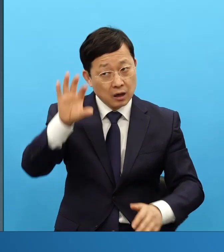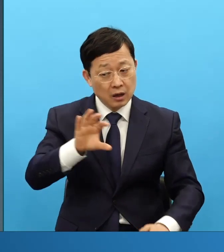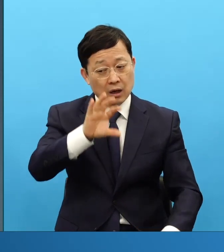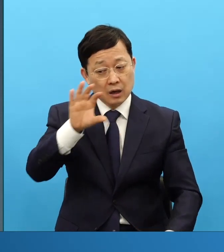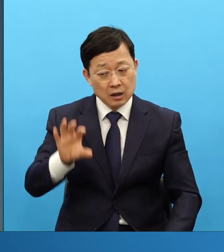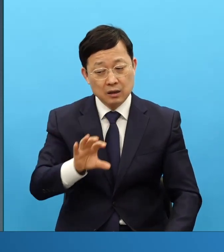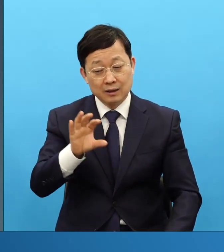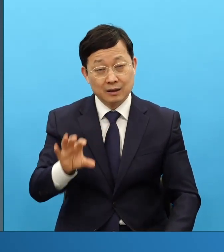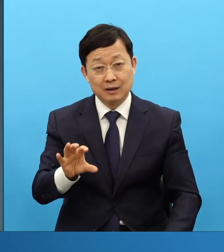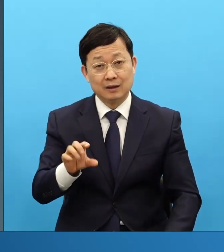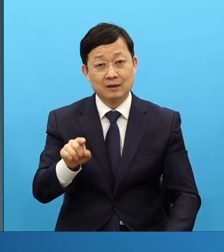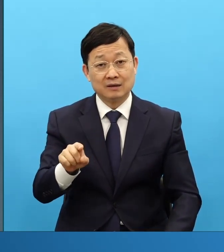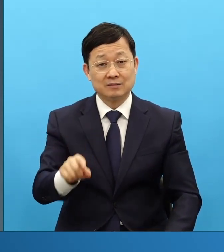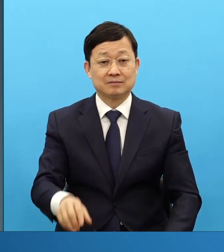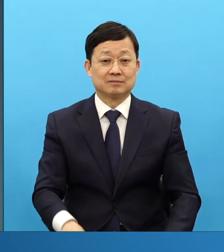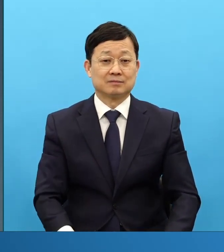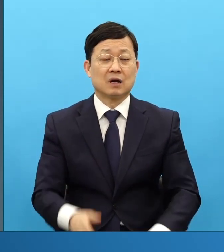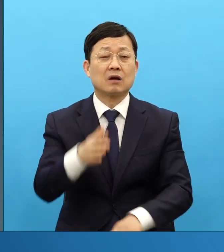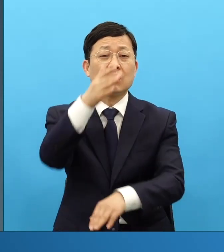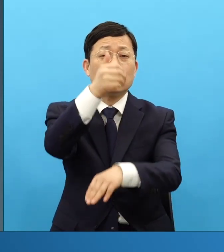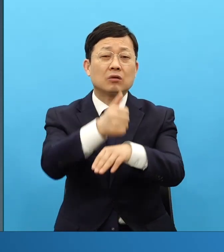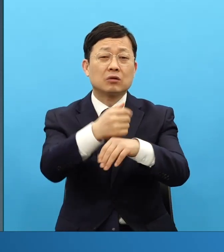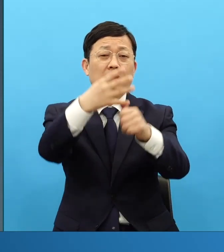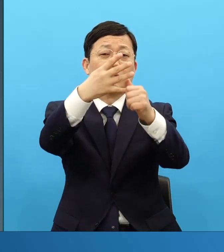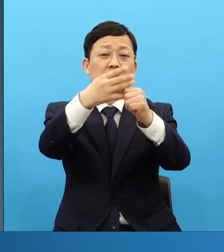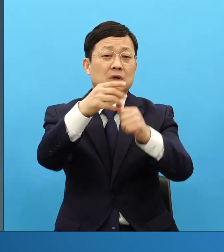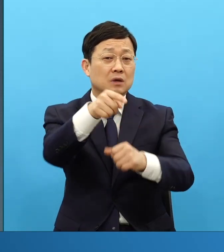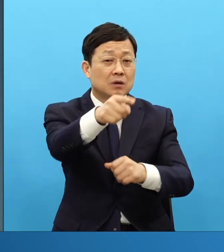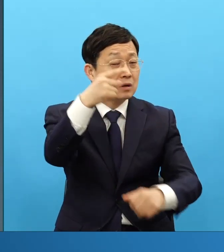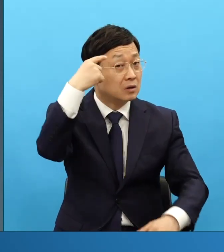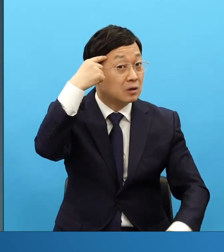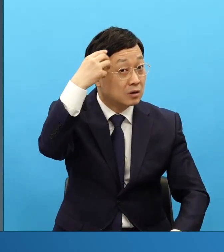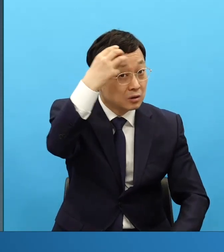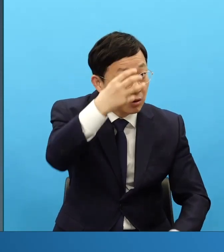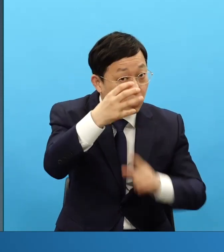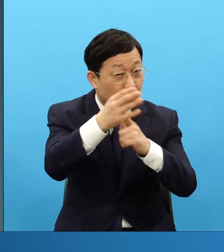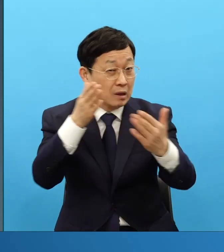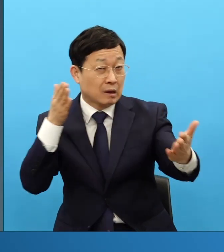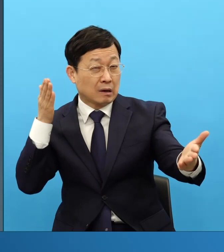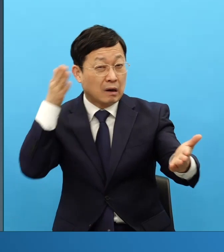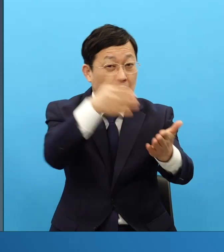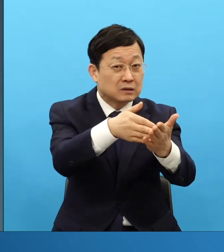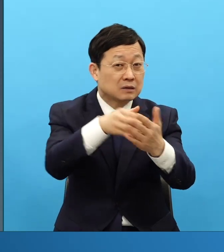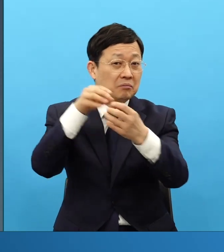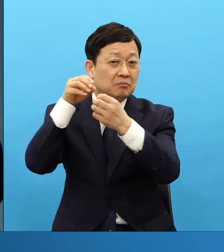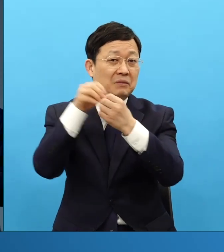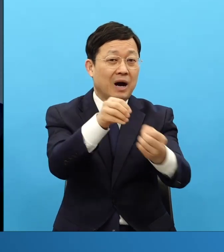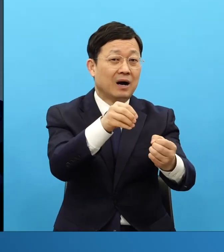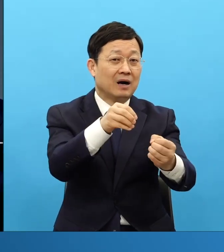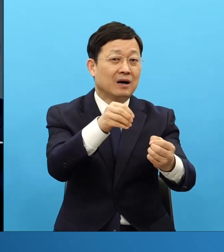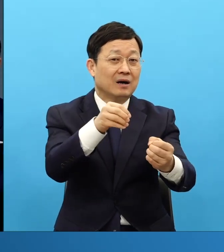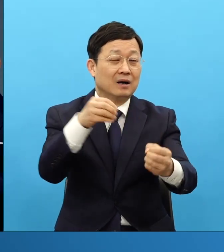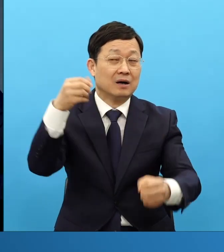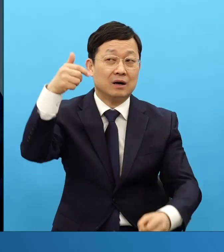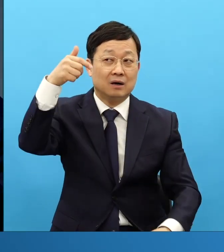이게- on in a cycle. 이쪽으로 들어가는 거예요. And then it heads towards this, 영혼 속으로. your soul. 자, 이렇게